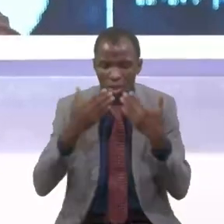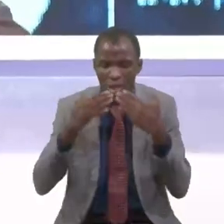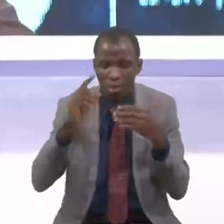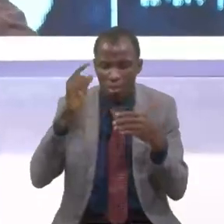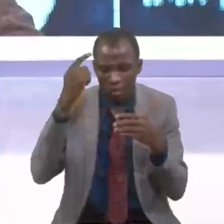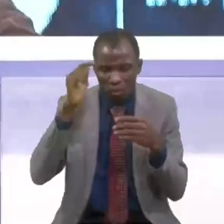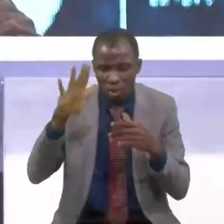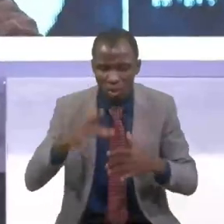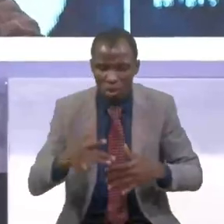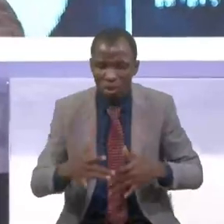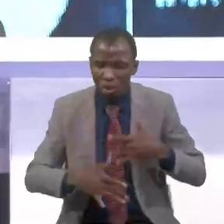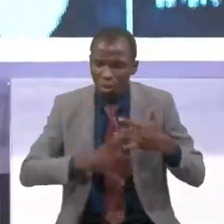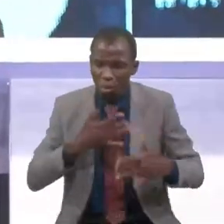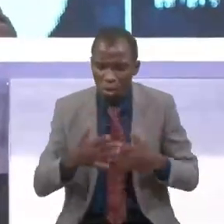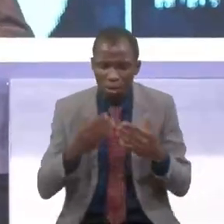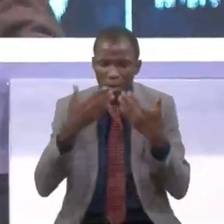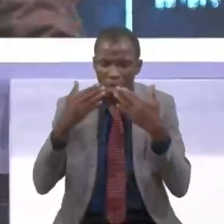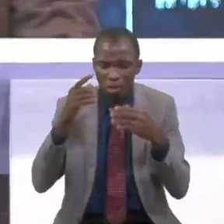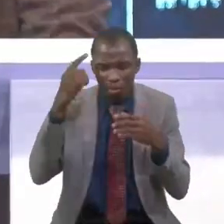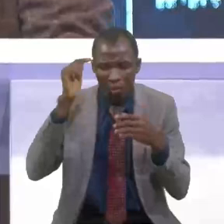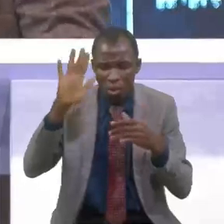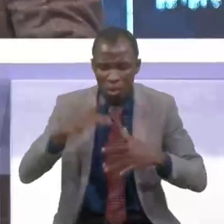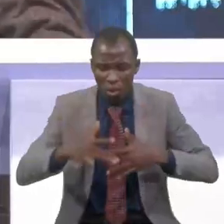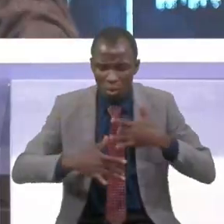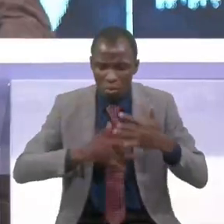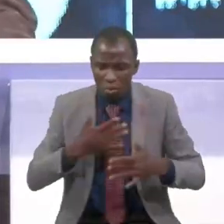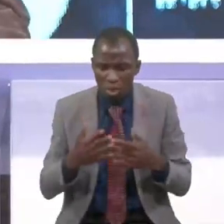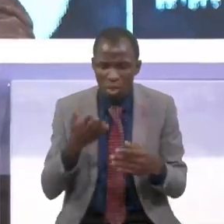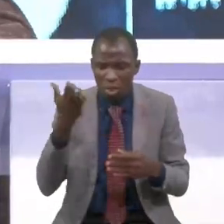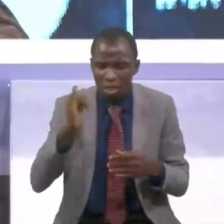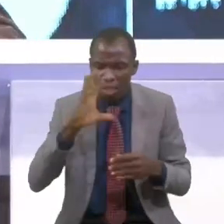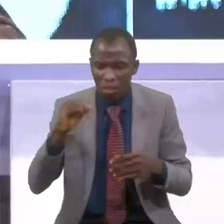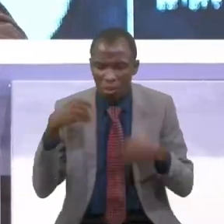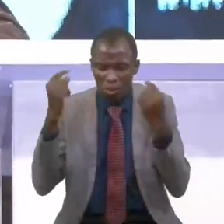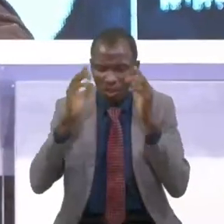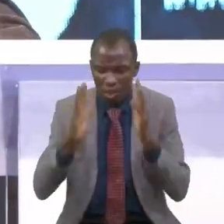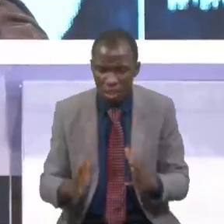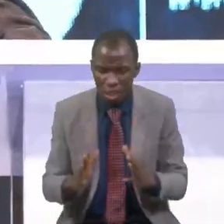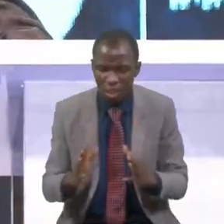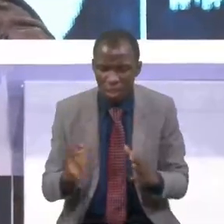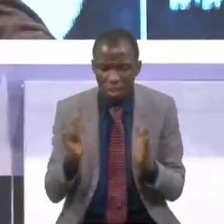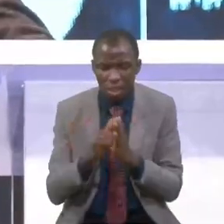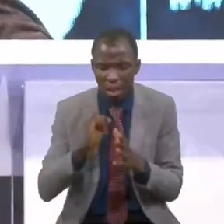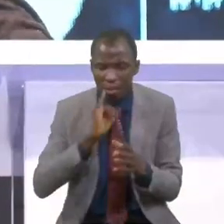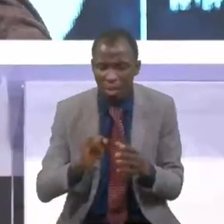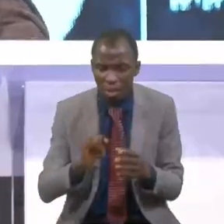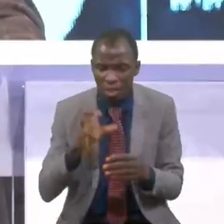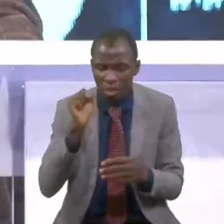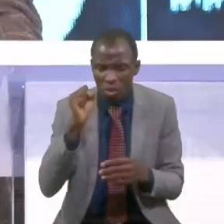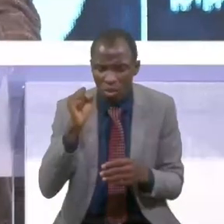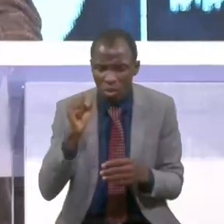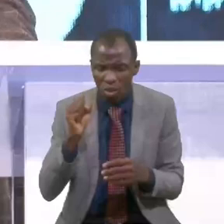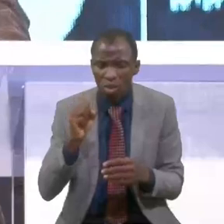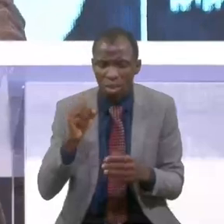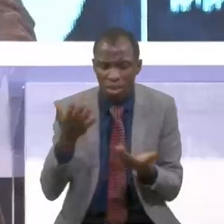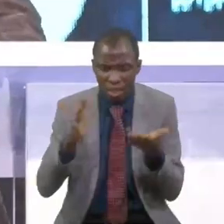ta compassion merci pour ta miséricorde Il n'y a pas de pécheur qui soit